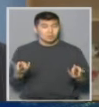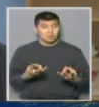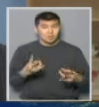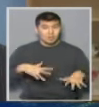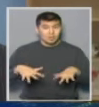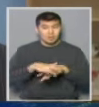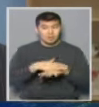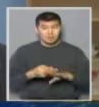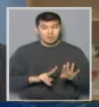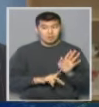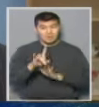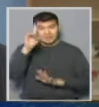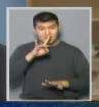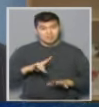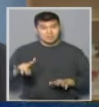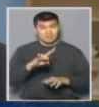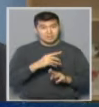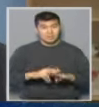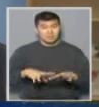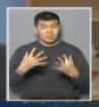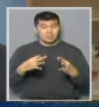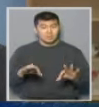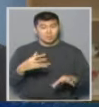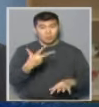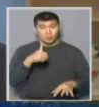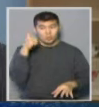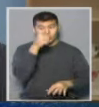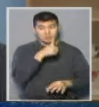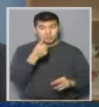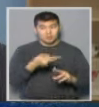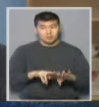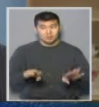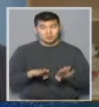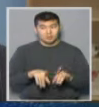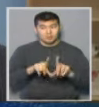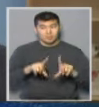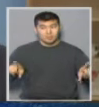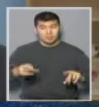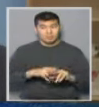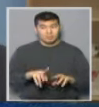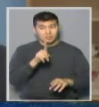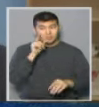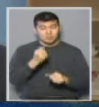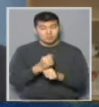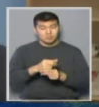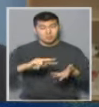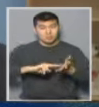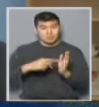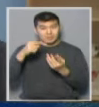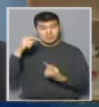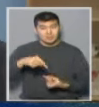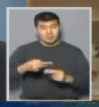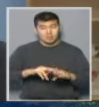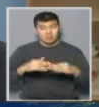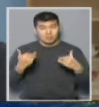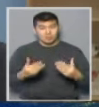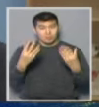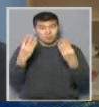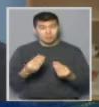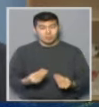осы биылғы Қазақстан Республикасының тәуелсіздігінің 30 жылдығы аясында мектепшілік жасалған жоспарға сәйкес бүгінгі